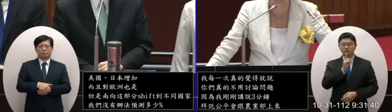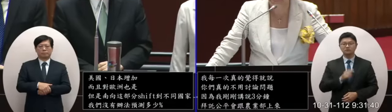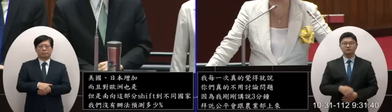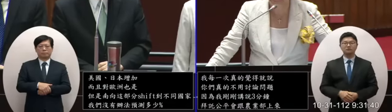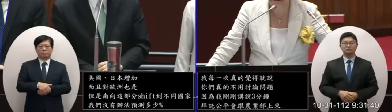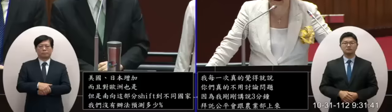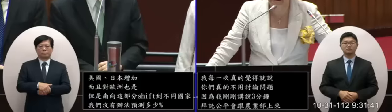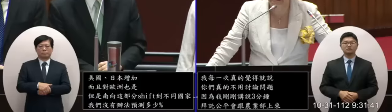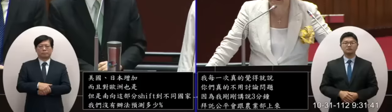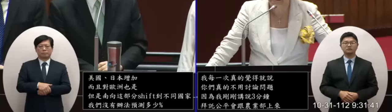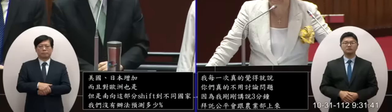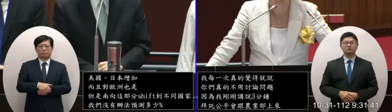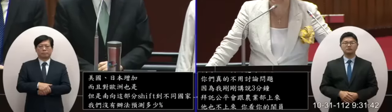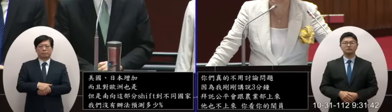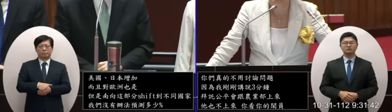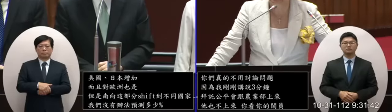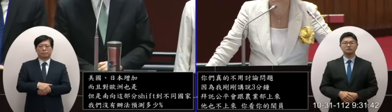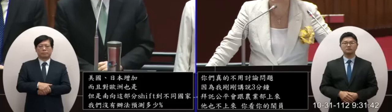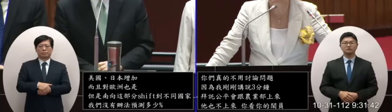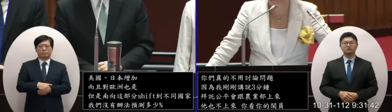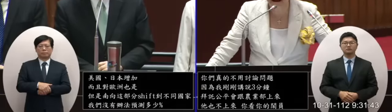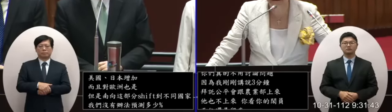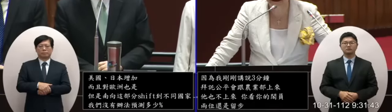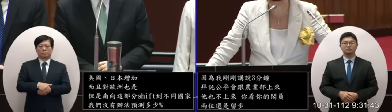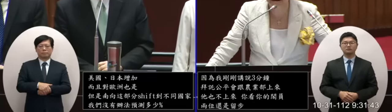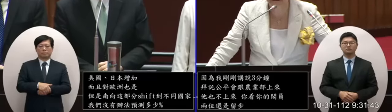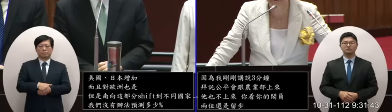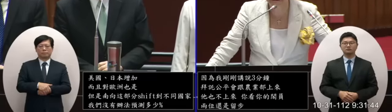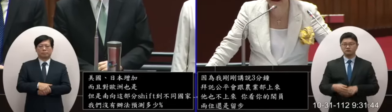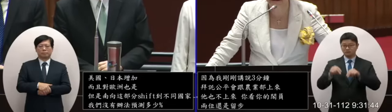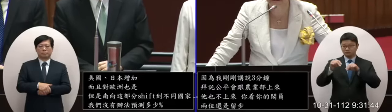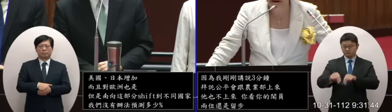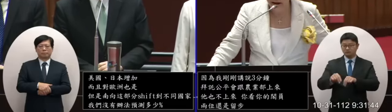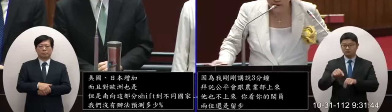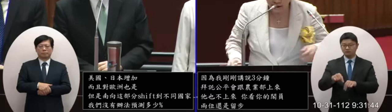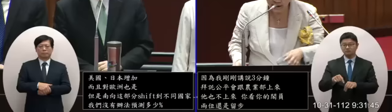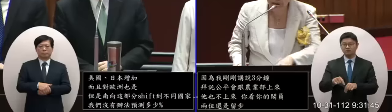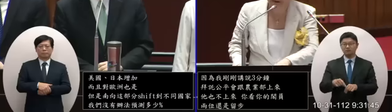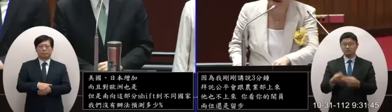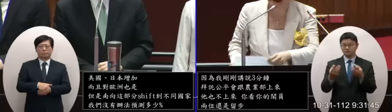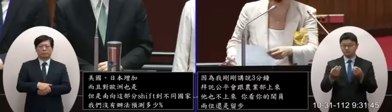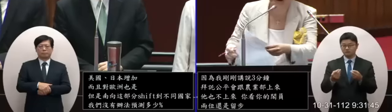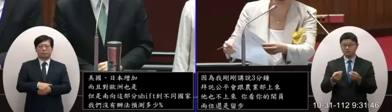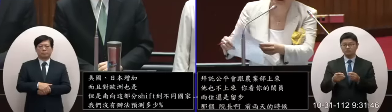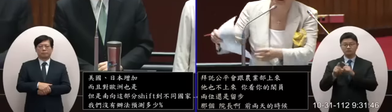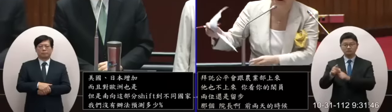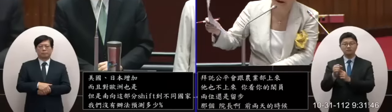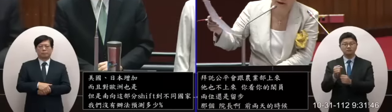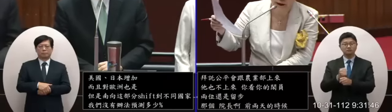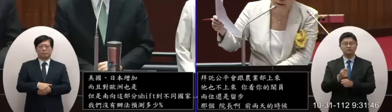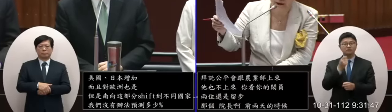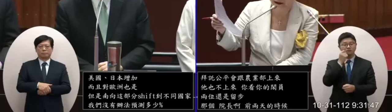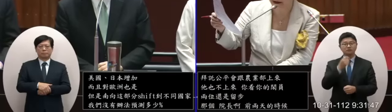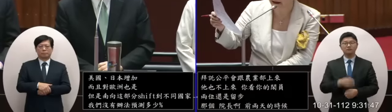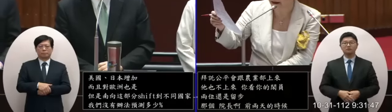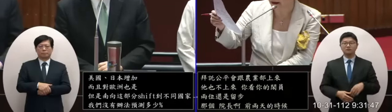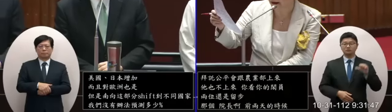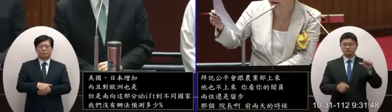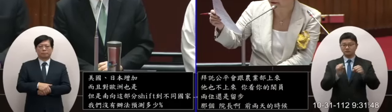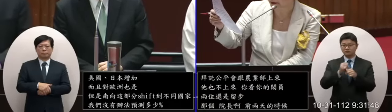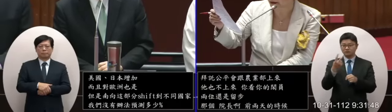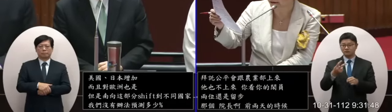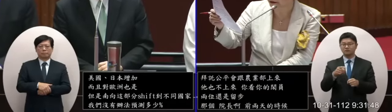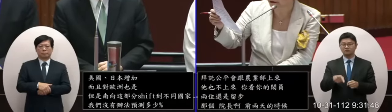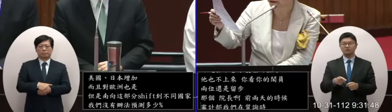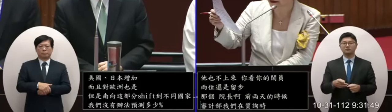说有这个有没有合约办事的。你的5+2的部分，我跟院长报告，因为只剩